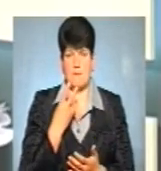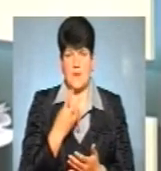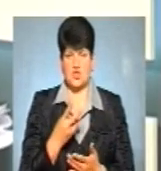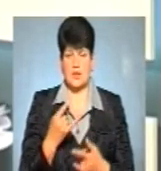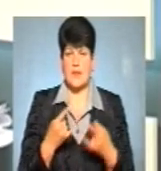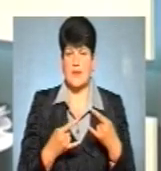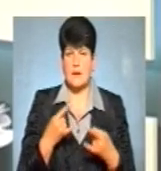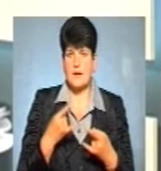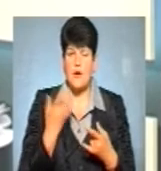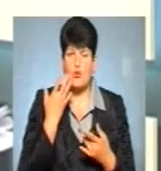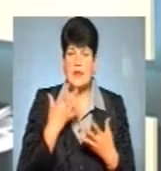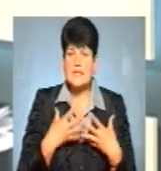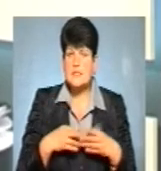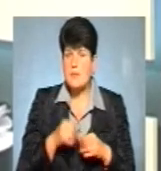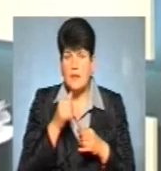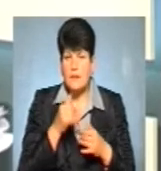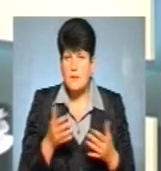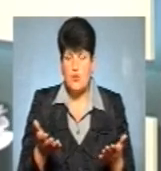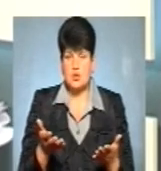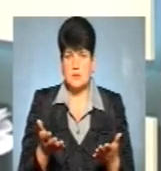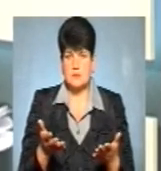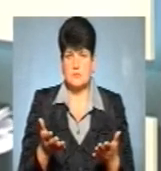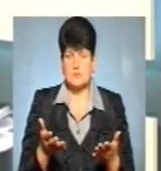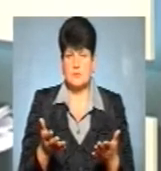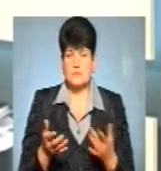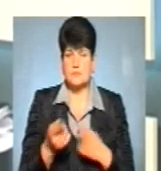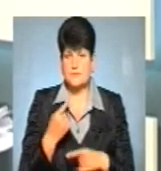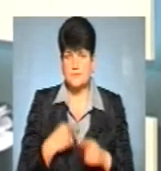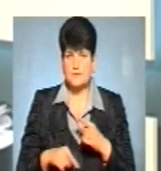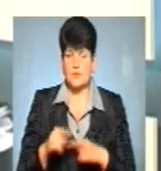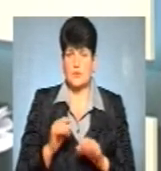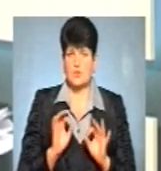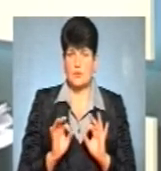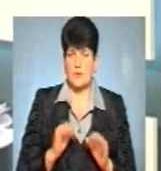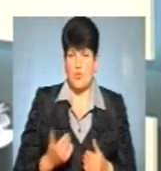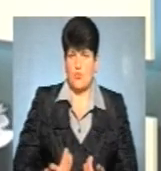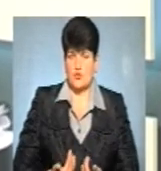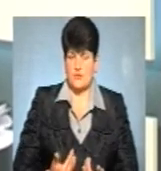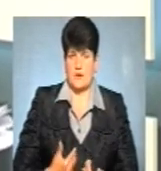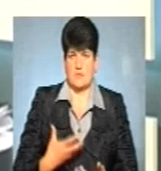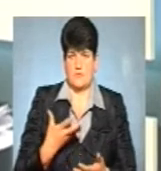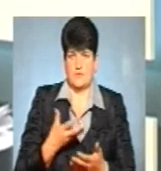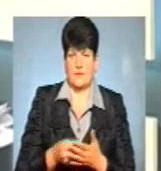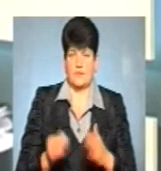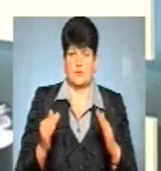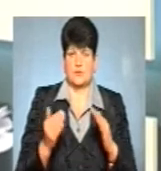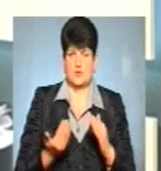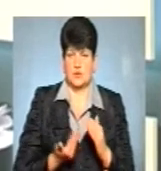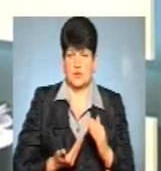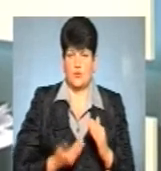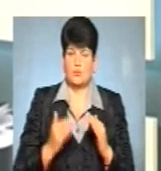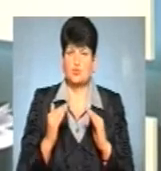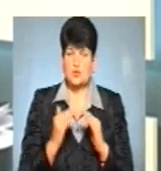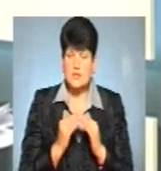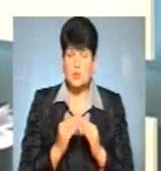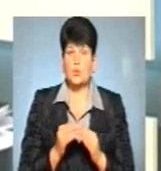екрані, коли сім'я не може відновити своє нормальне проживання у їхньому ж власному житловому будинку.